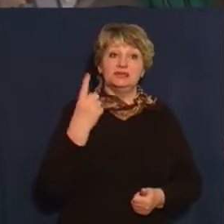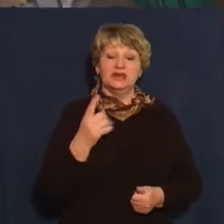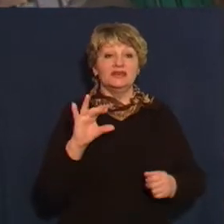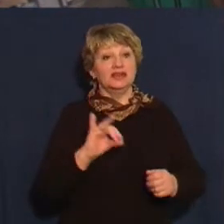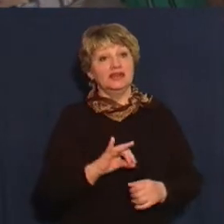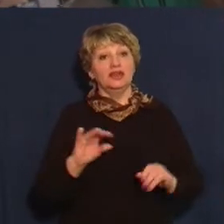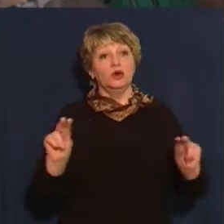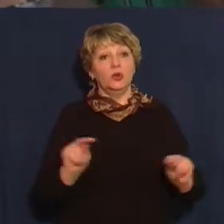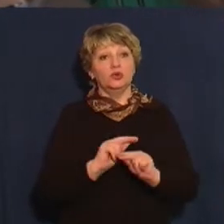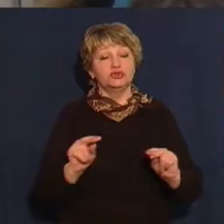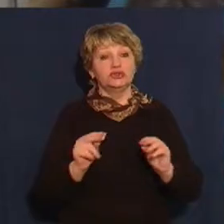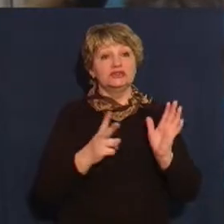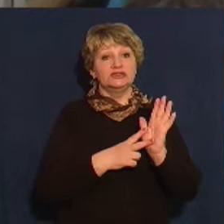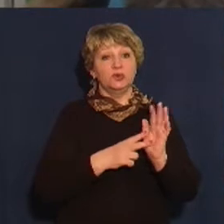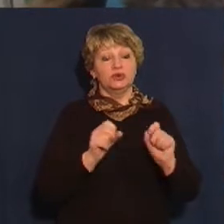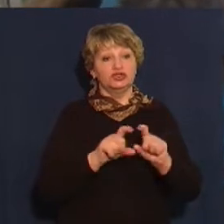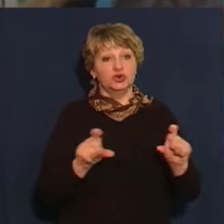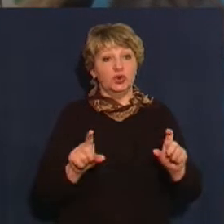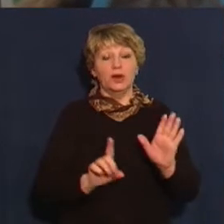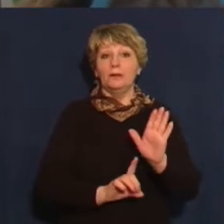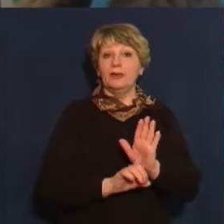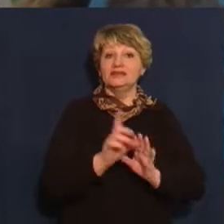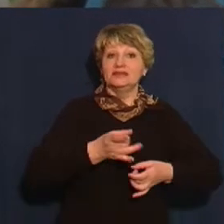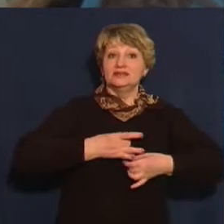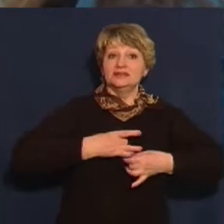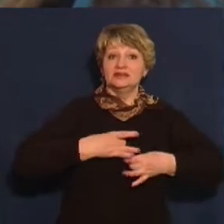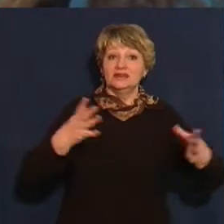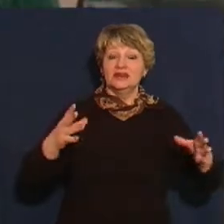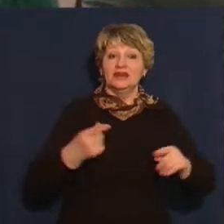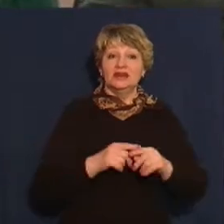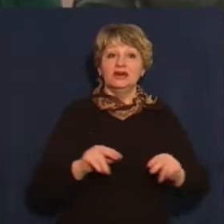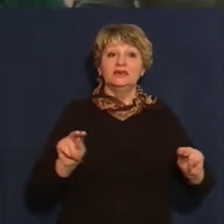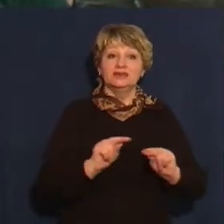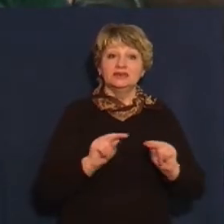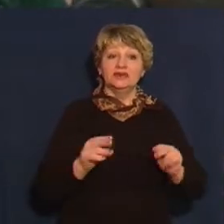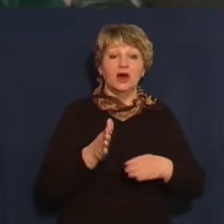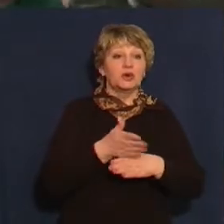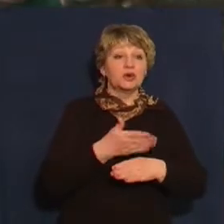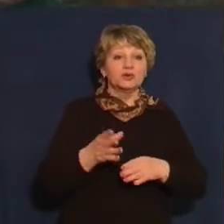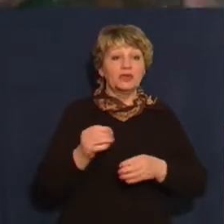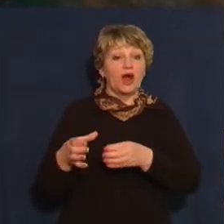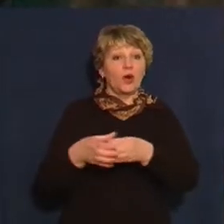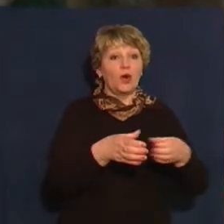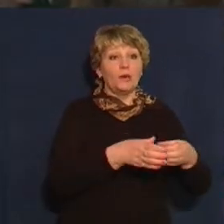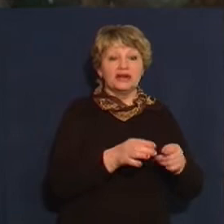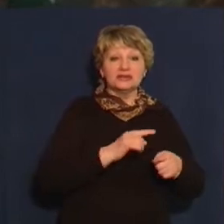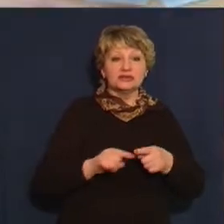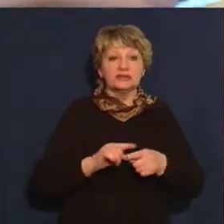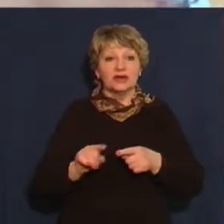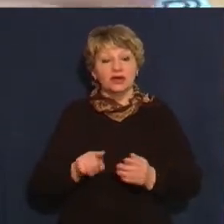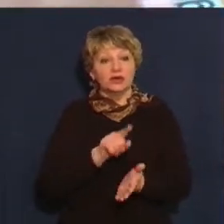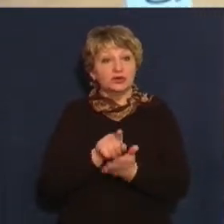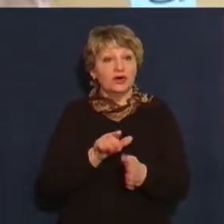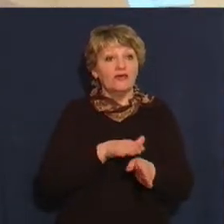7-ї загальноосвітньої школи. Починають святкування школярі із брейн-рингу. Розподілені на команди, на швидкість вони мають виконати